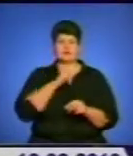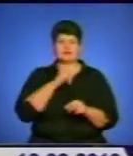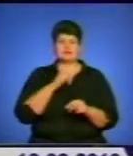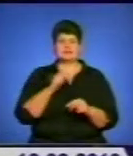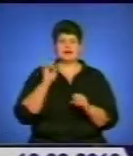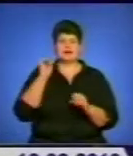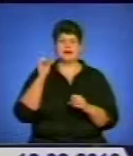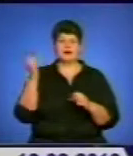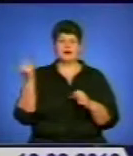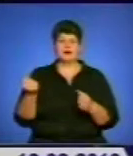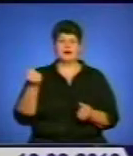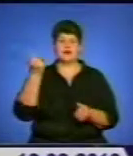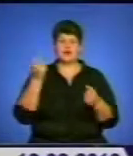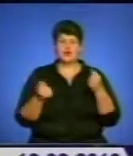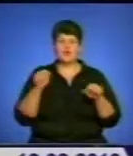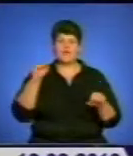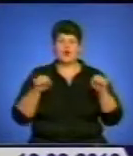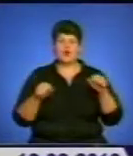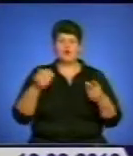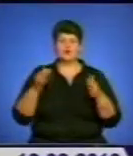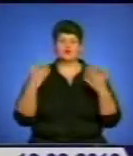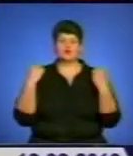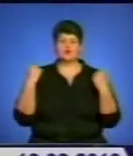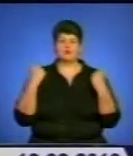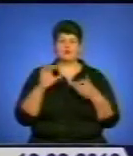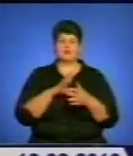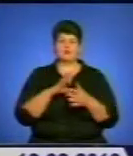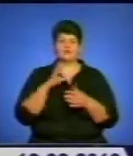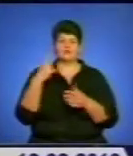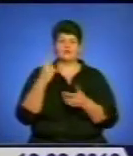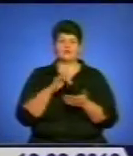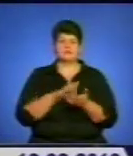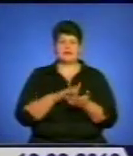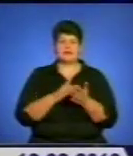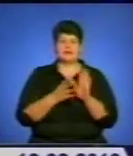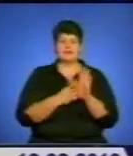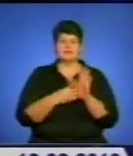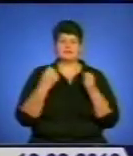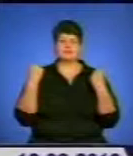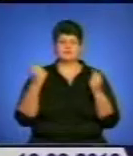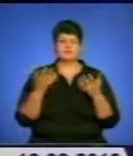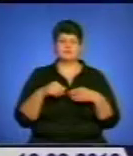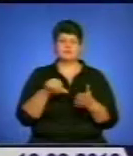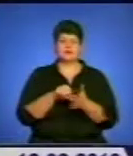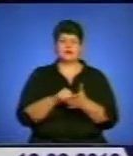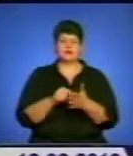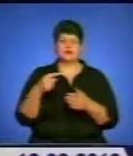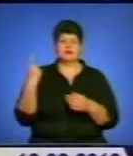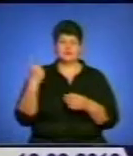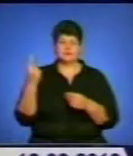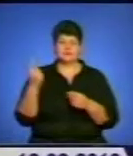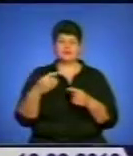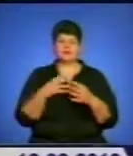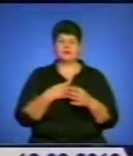довгого циклу, який протягом 2 днів тривав в обласному центрі. 9 спортсменів представляли край. Нагороди різного